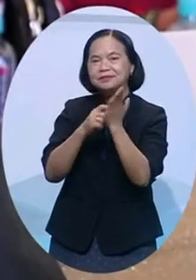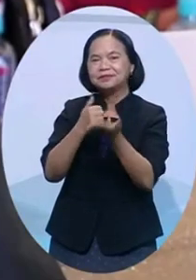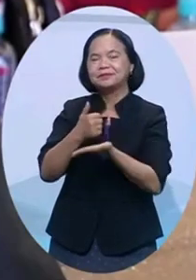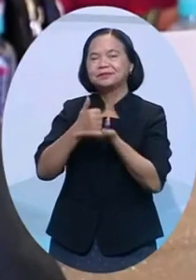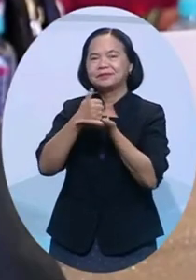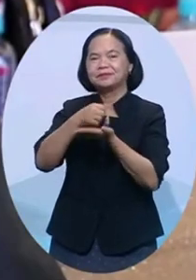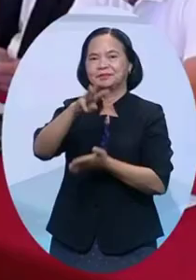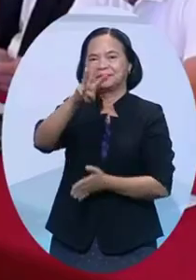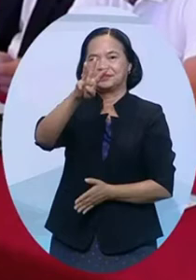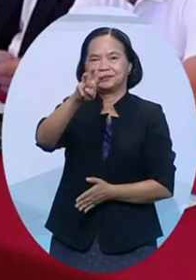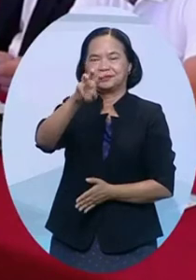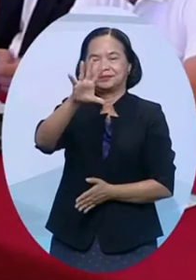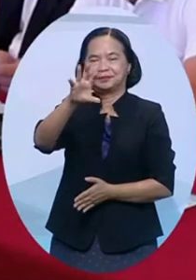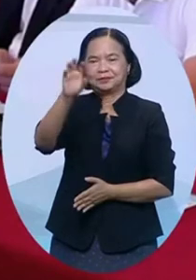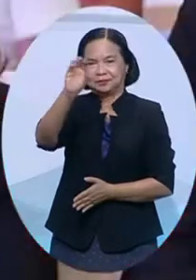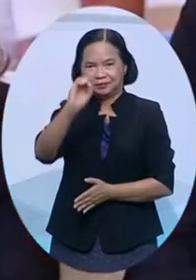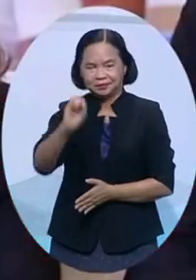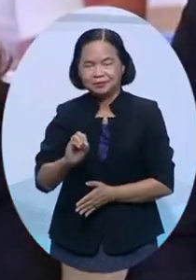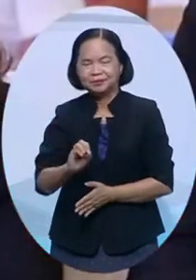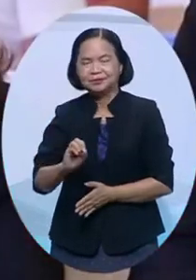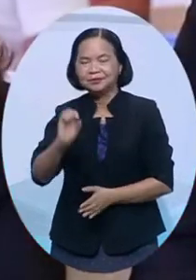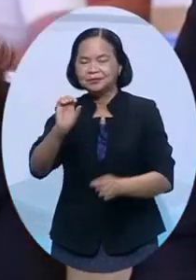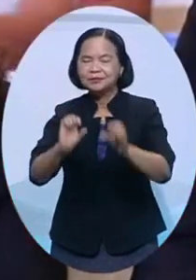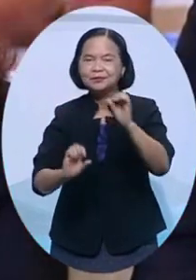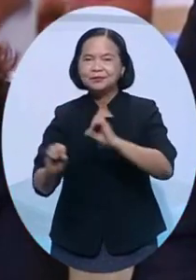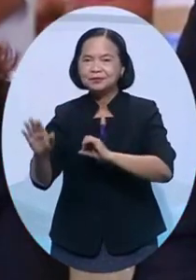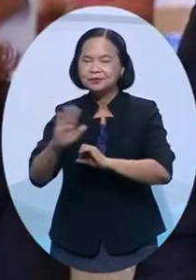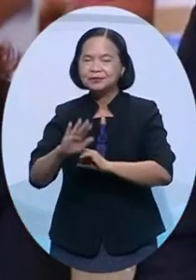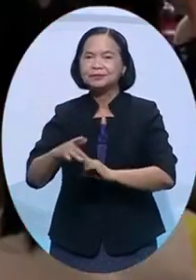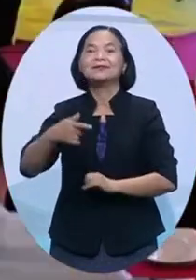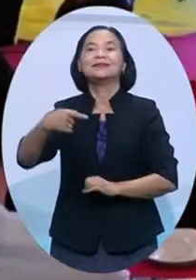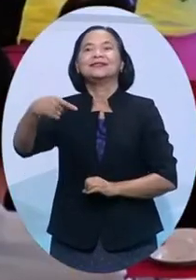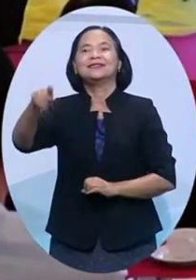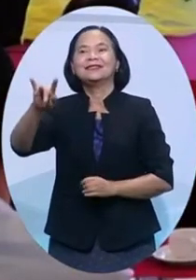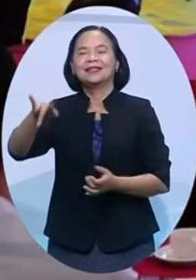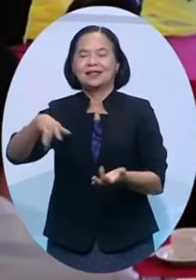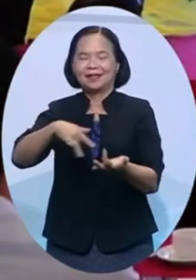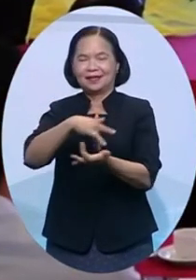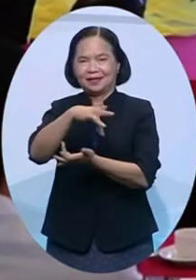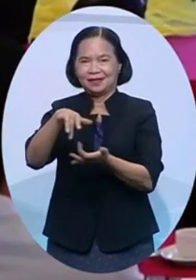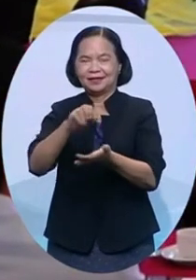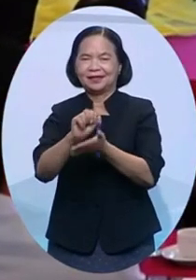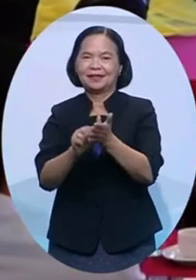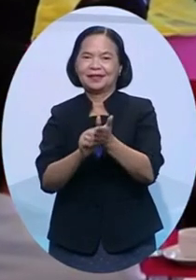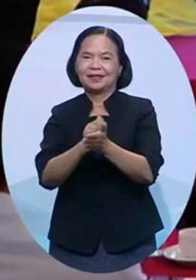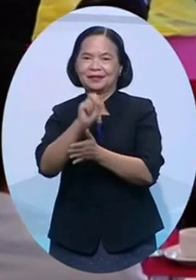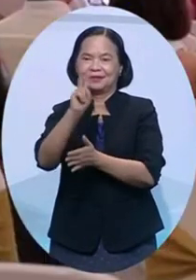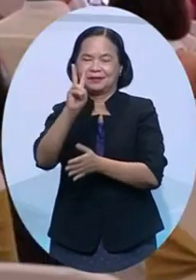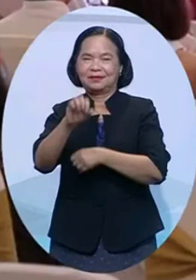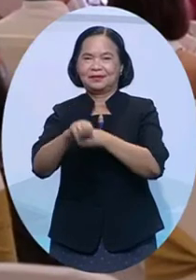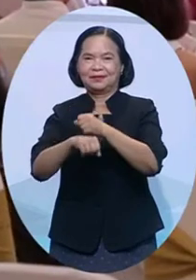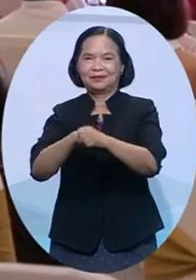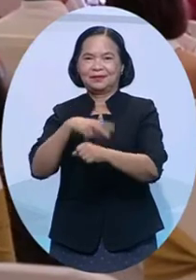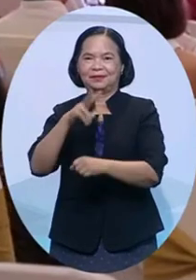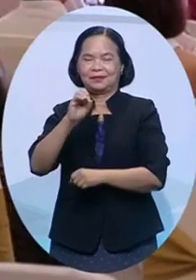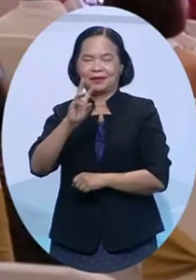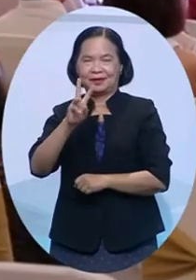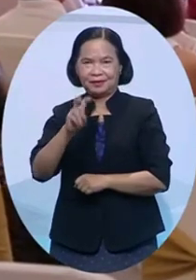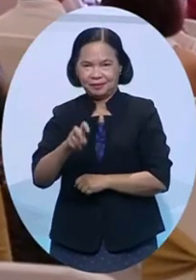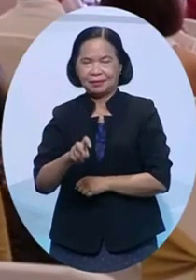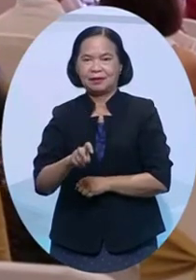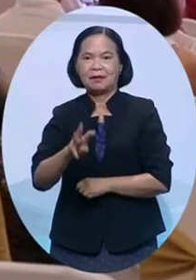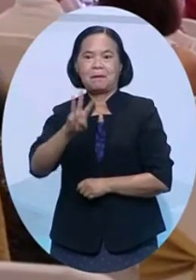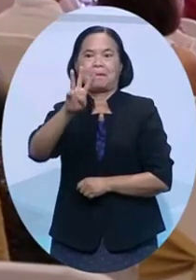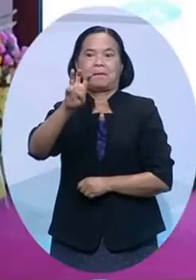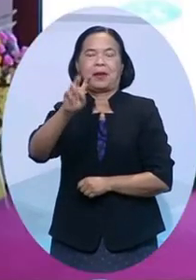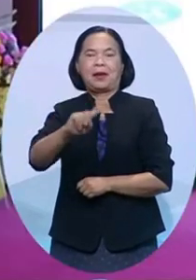từ 30 đến 50% so với bình thường với những ngày khởi hành gần nhất sẽ diễn ra vào đầu tháng 12 năm 2020. Tour hành trình